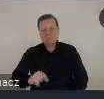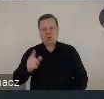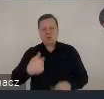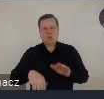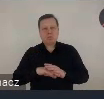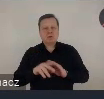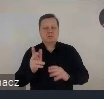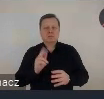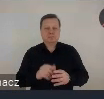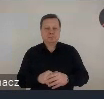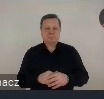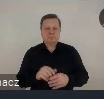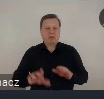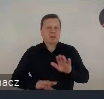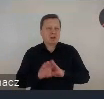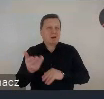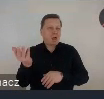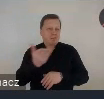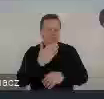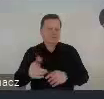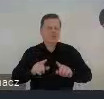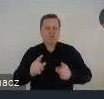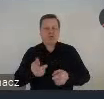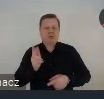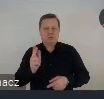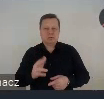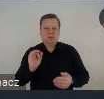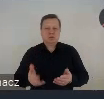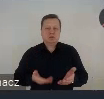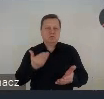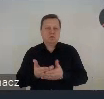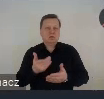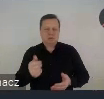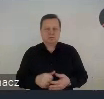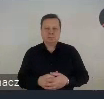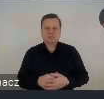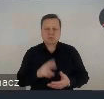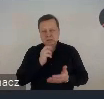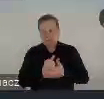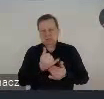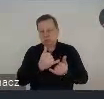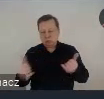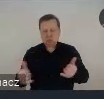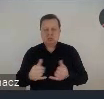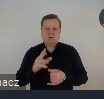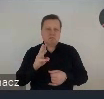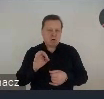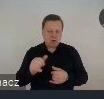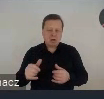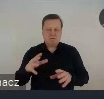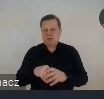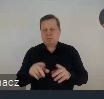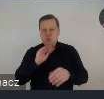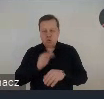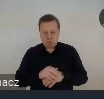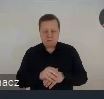upoważniona do reprezentowania organizacji i składaniu w jej imieniu oświadczeń woli, w tym również zawieraniu